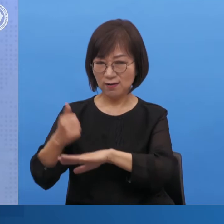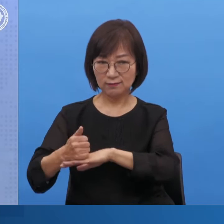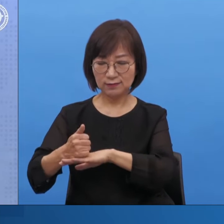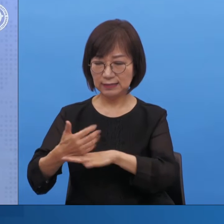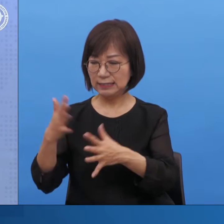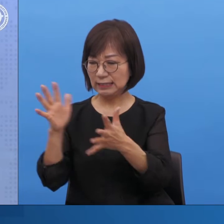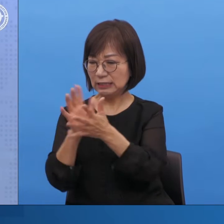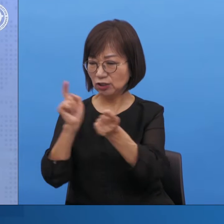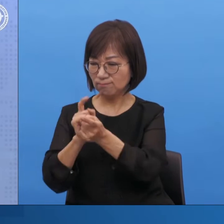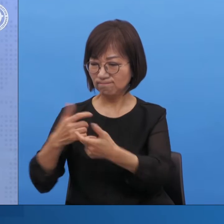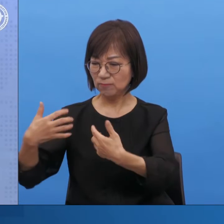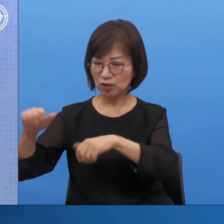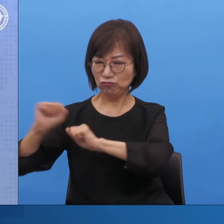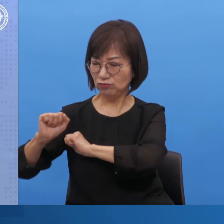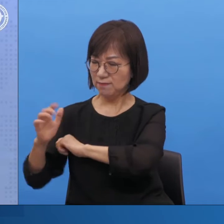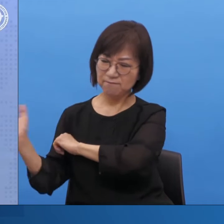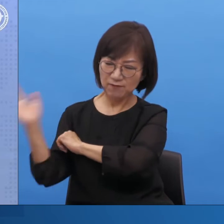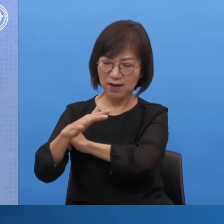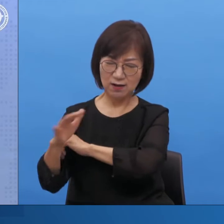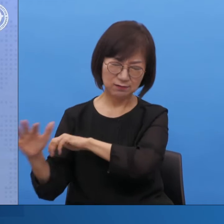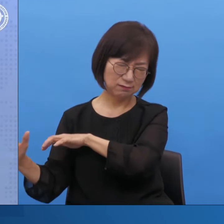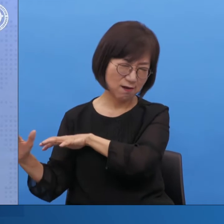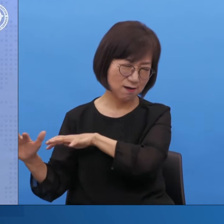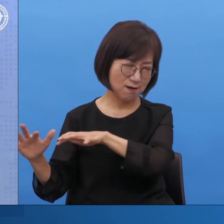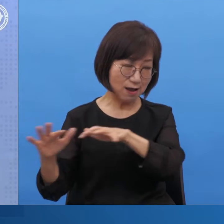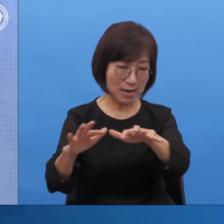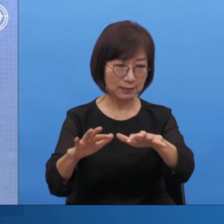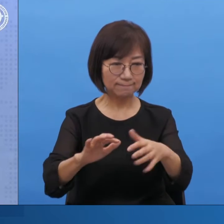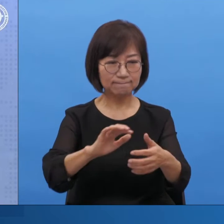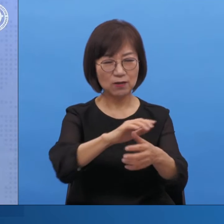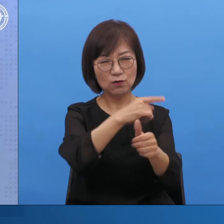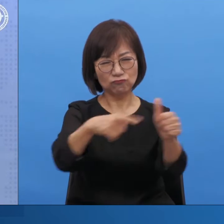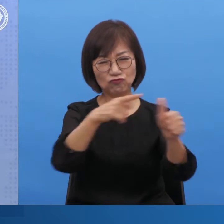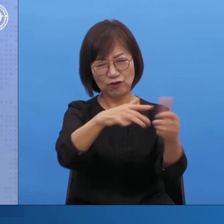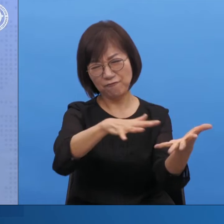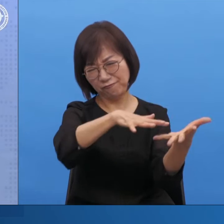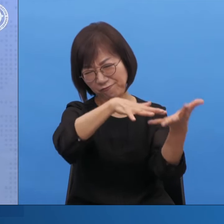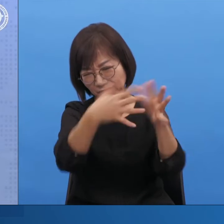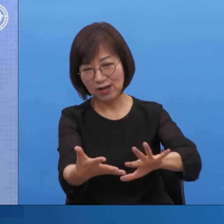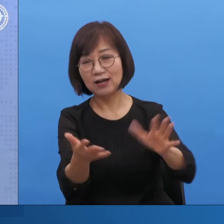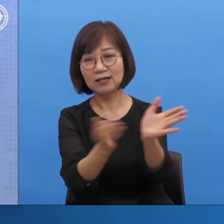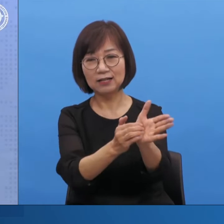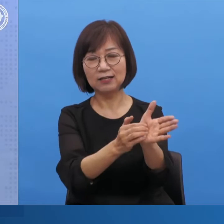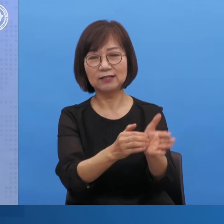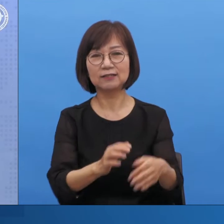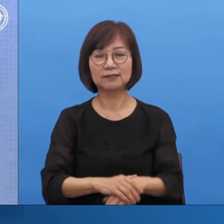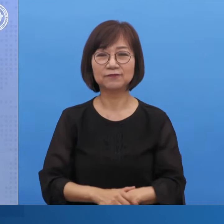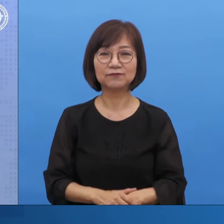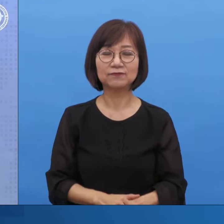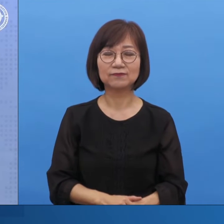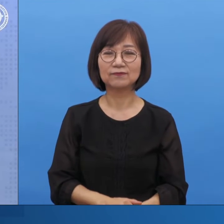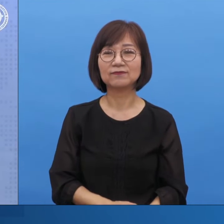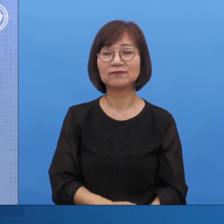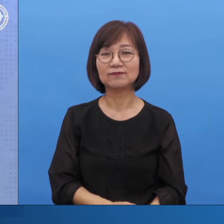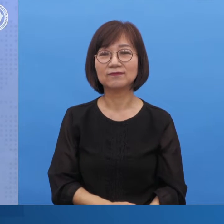And so we see that the king goes and orders his servants to go there, and they completely demolishes them. 그러면서 예수님이 하신 It 말씀이에요. was